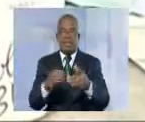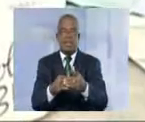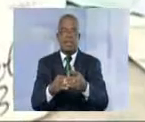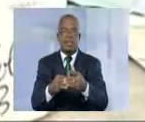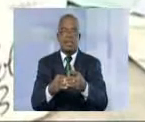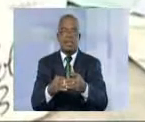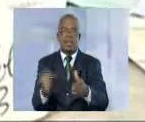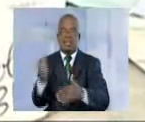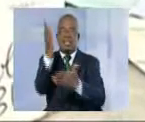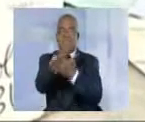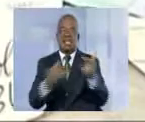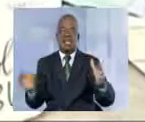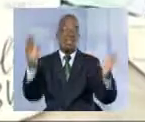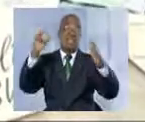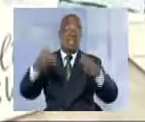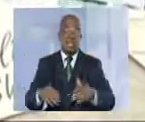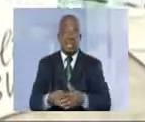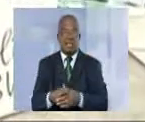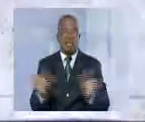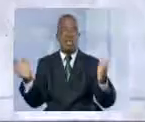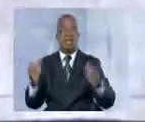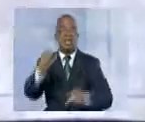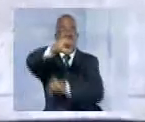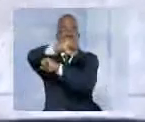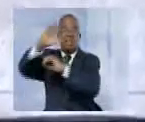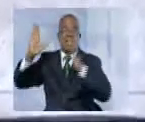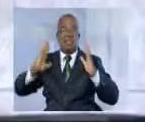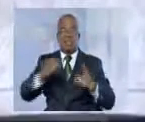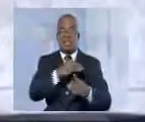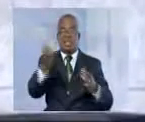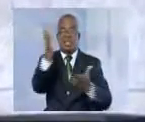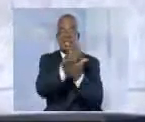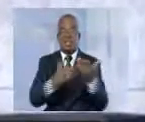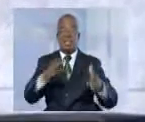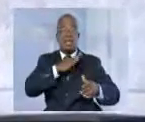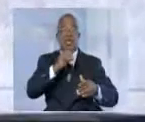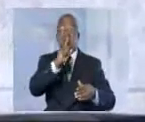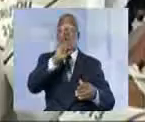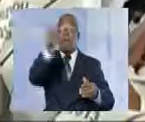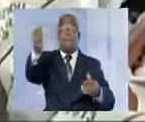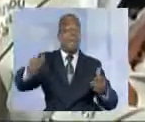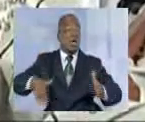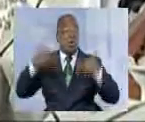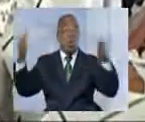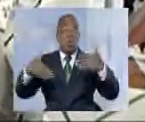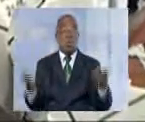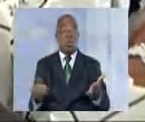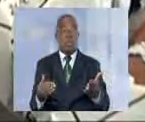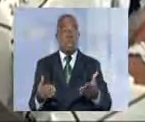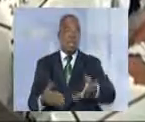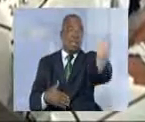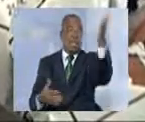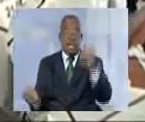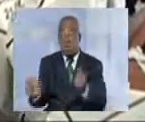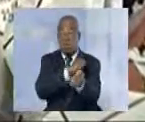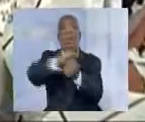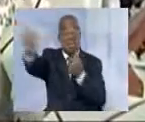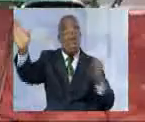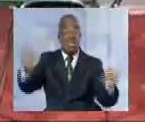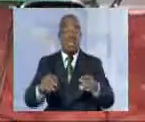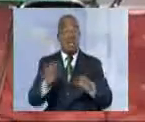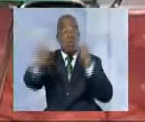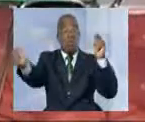de certains candidats pas d'accord des premières tendances, en quoi officieuses, se sont adonnés à des actes de vandalisme dans les communes de Koumassi, Adjamé